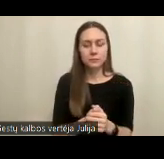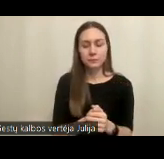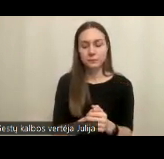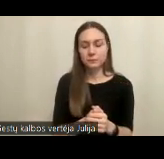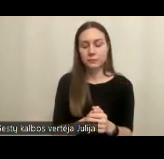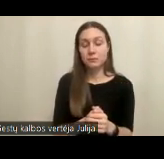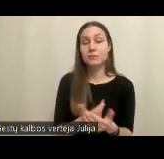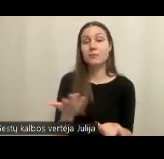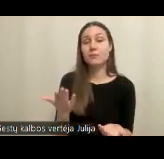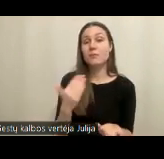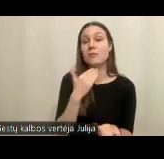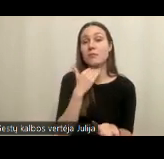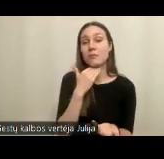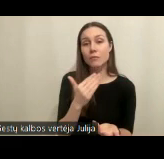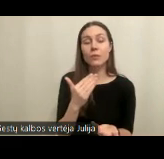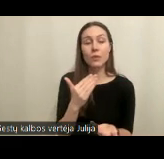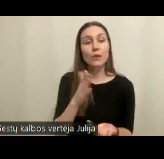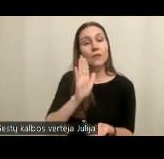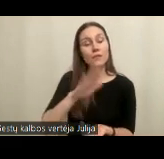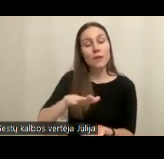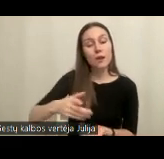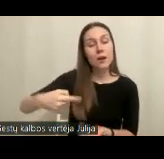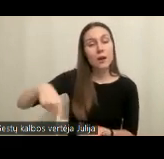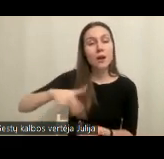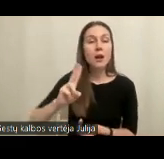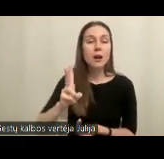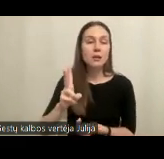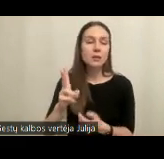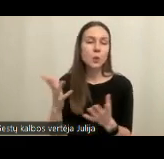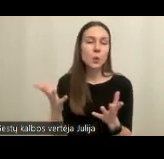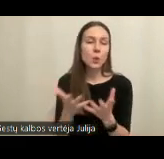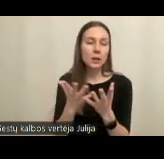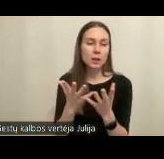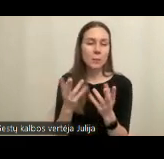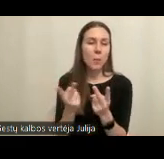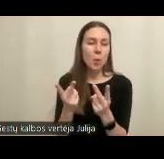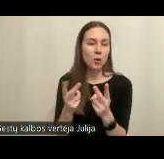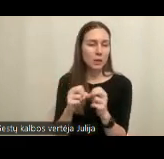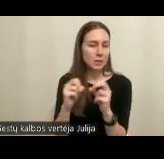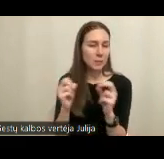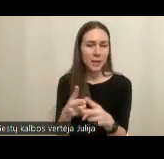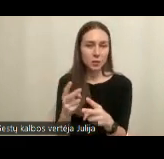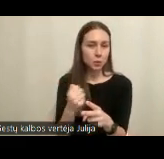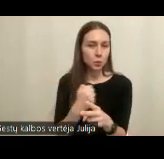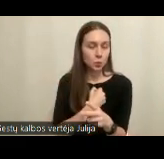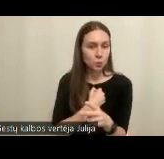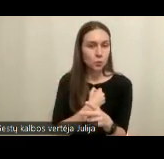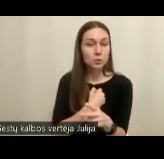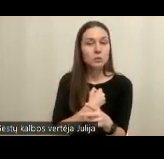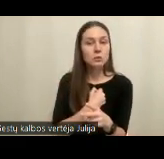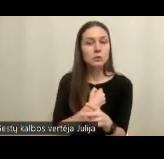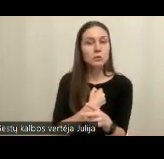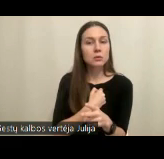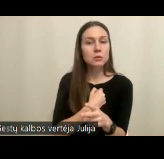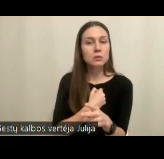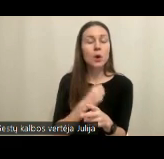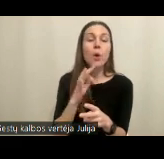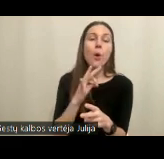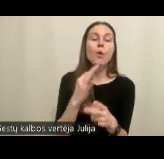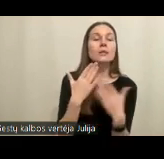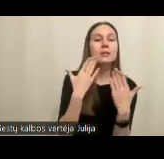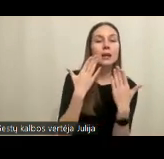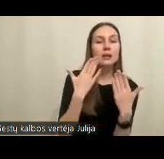Bet aišku, yra vaikų, kurie turi specialius ugdymo poreikius. Čia mes jau nekalbame apie skaitimą malonumą,